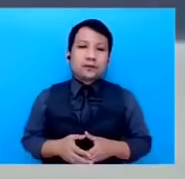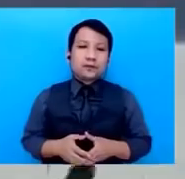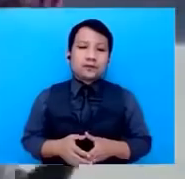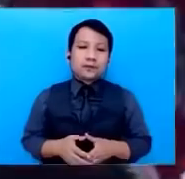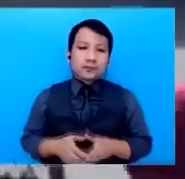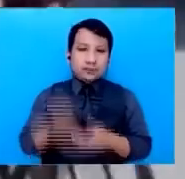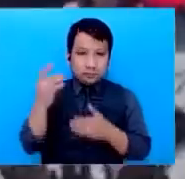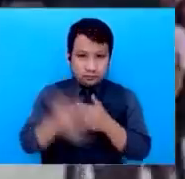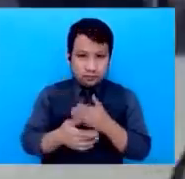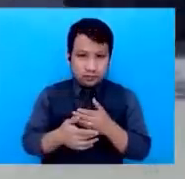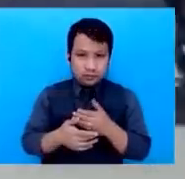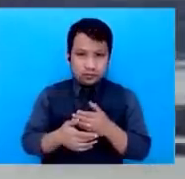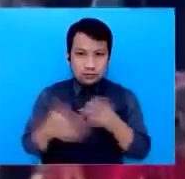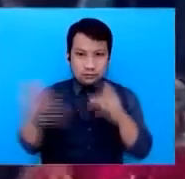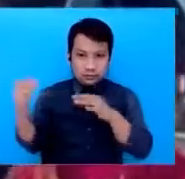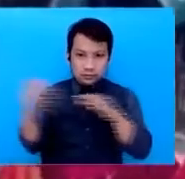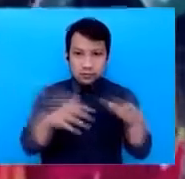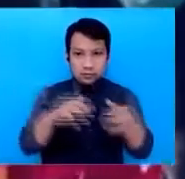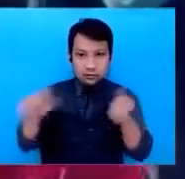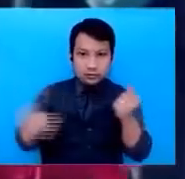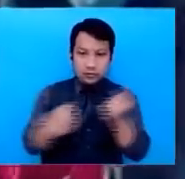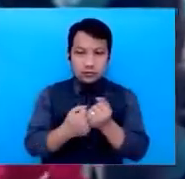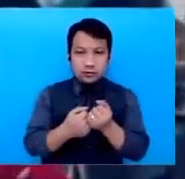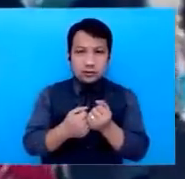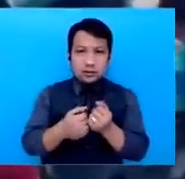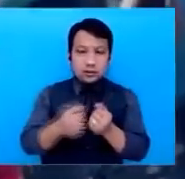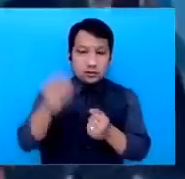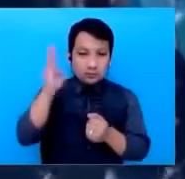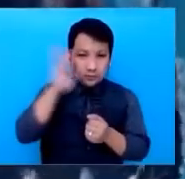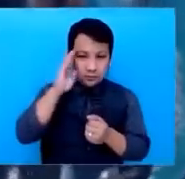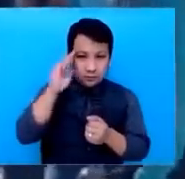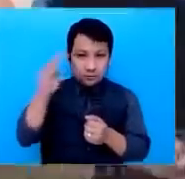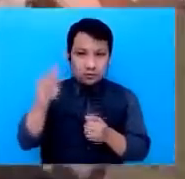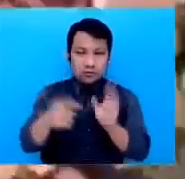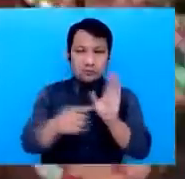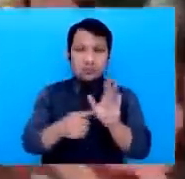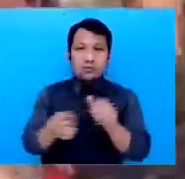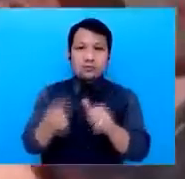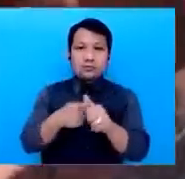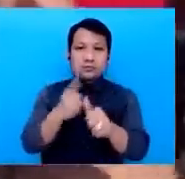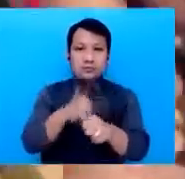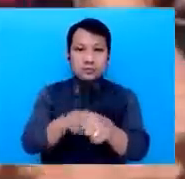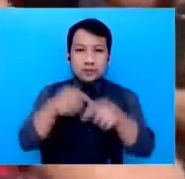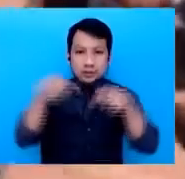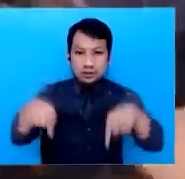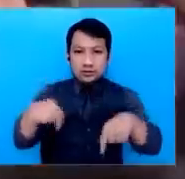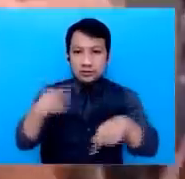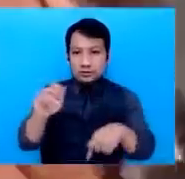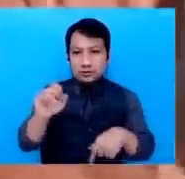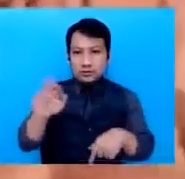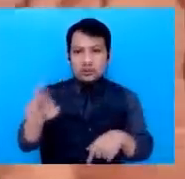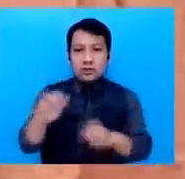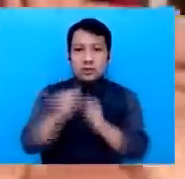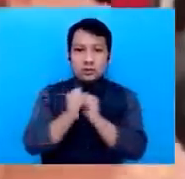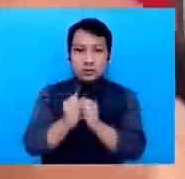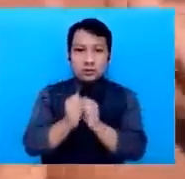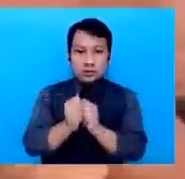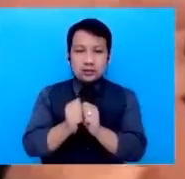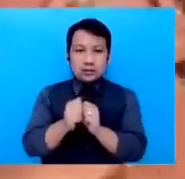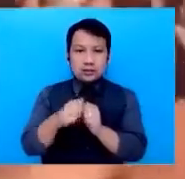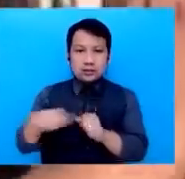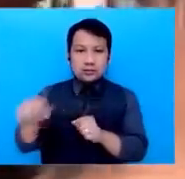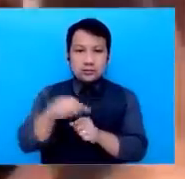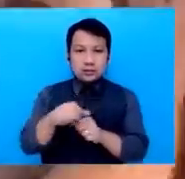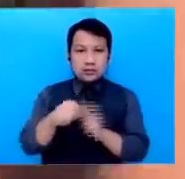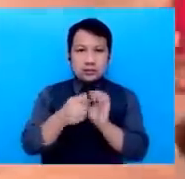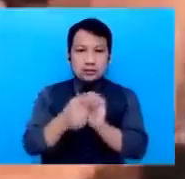Maaga pa lang, nagtipo na ang mga taga-suporta ng Marcos Duterte tandem para sa kanilang unang motorcade dito sa Metro Manila. Kasama ng tandem ang kanilang mga pambato